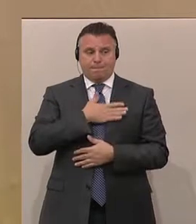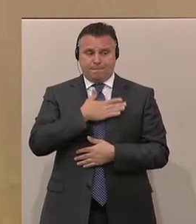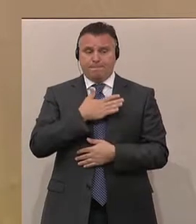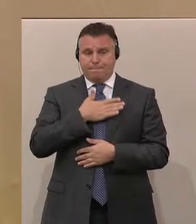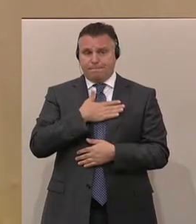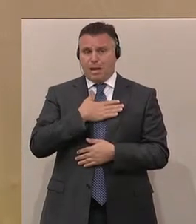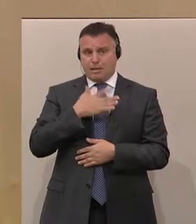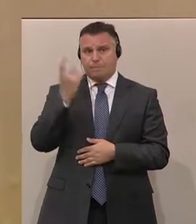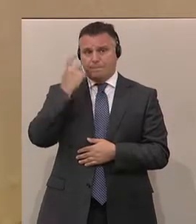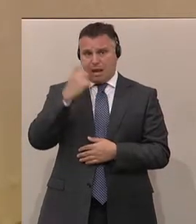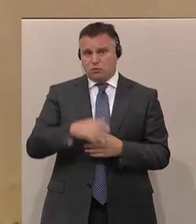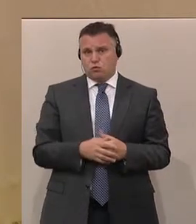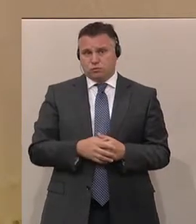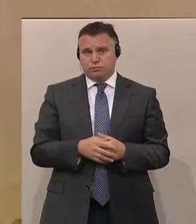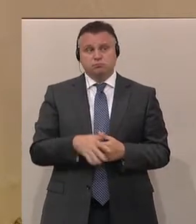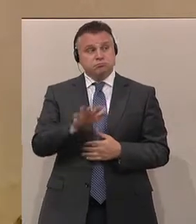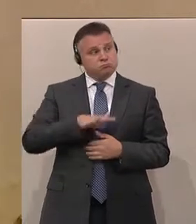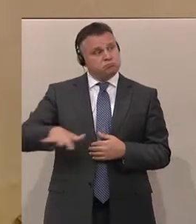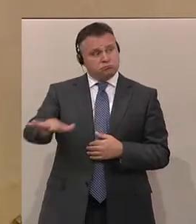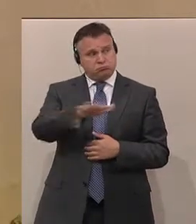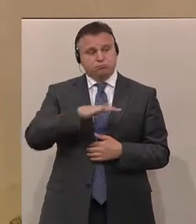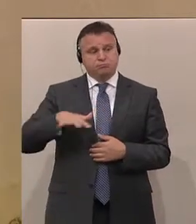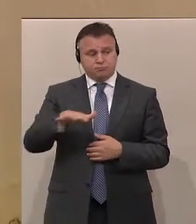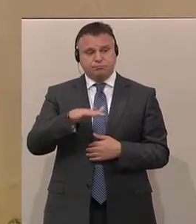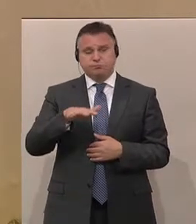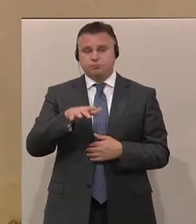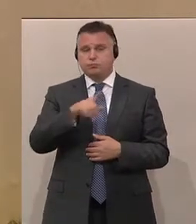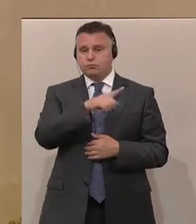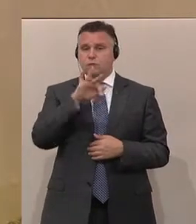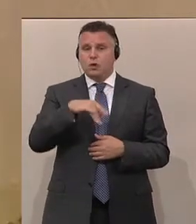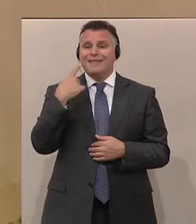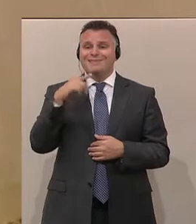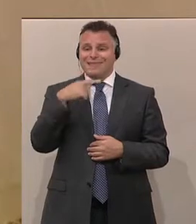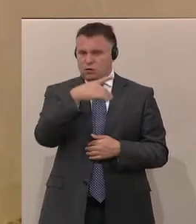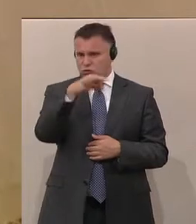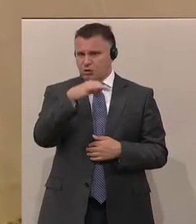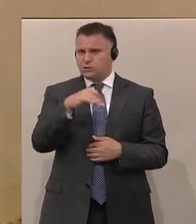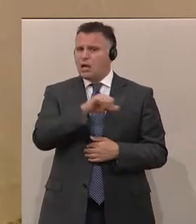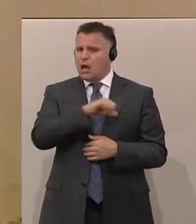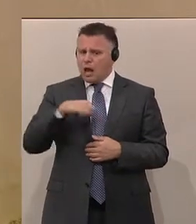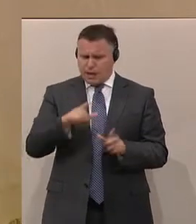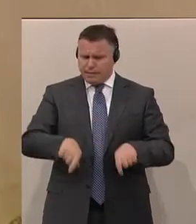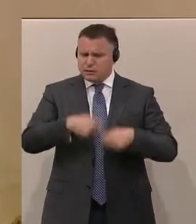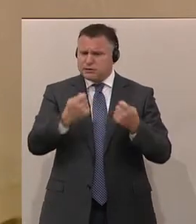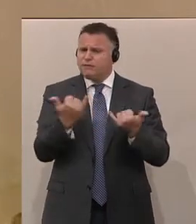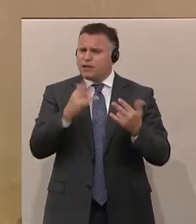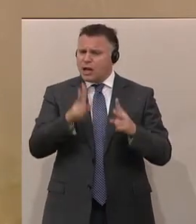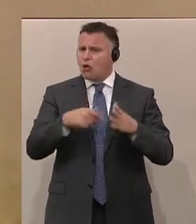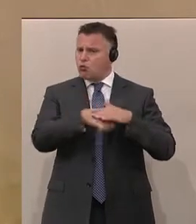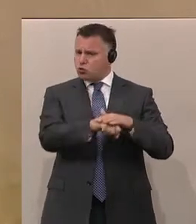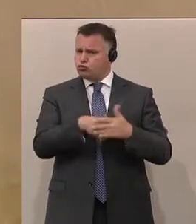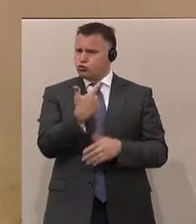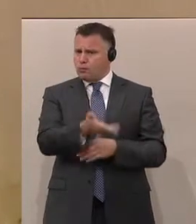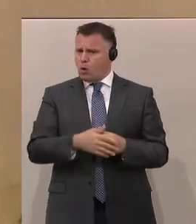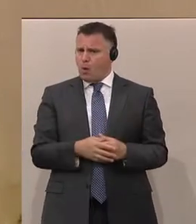auch eigentlich von allen hier, in dem Fall außer von NEOS, nicht gesehen wird. Wie kann man den Alleinerziehenden wirklich unterstützen? Oder wie könnte